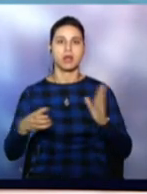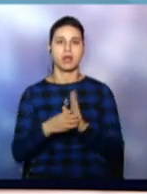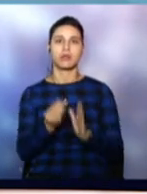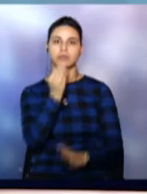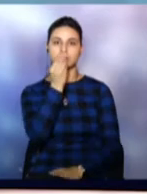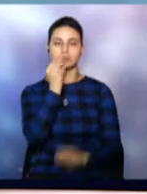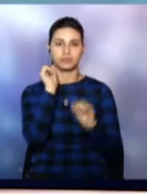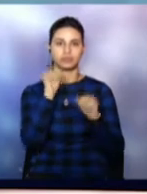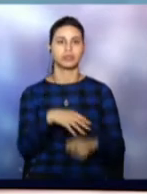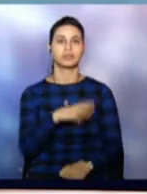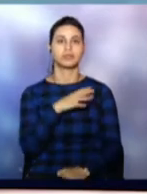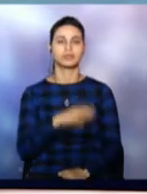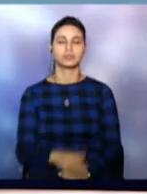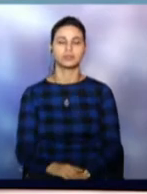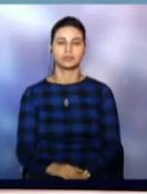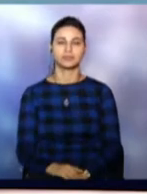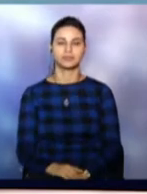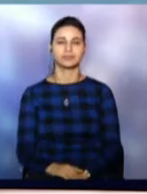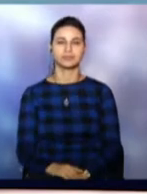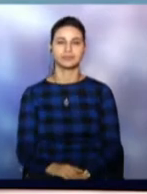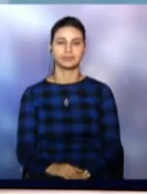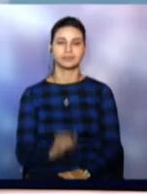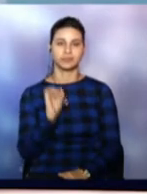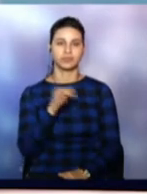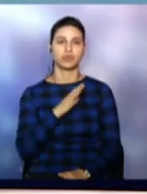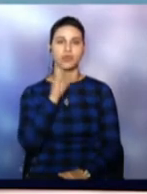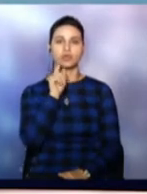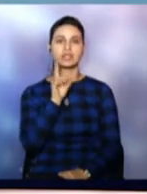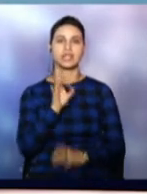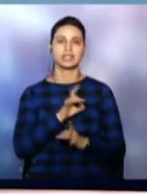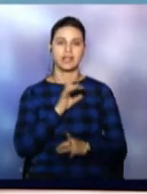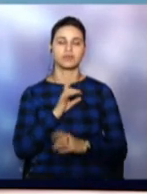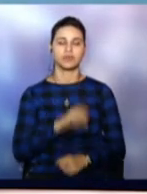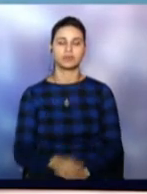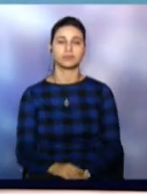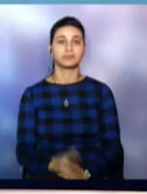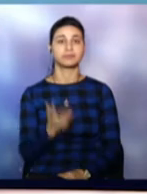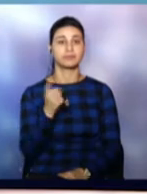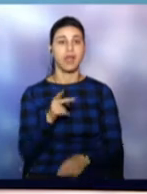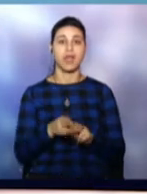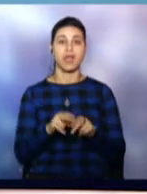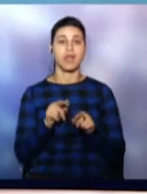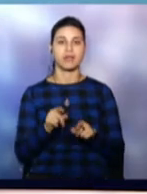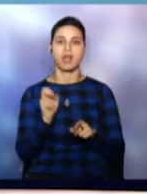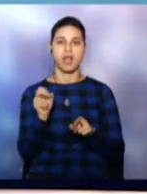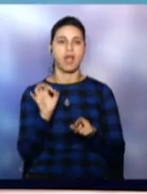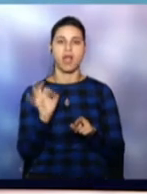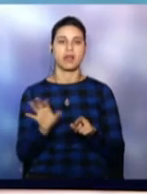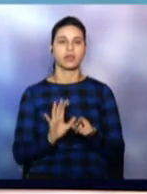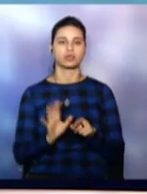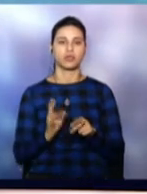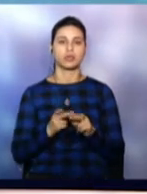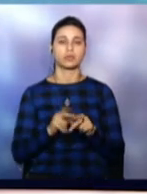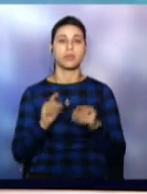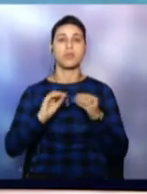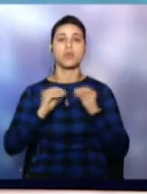შოკოლადსაც ამდავრებს, უკლავდება, დიახ, როდესაც რაღაცაზე ნერვიულობს. რაც, რა თქმა უნდა, არ არის სწორი, იმიტომ რომ